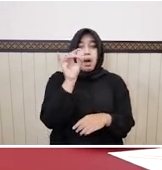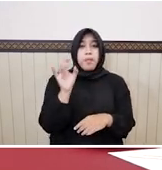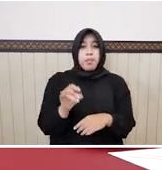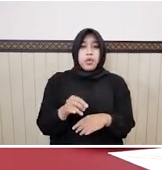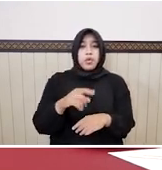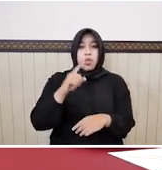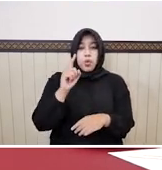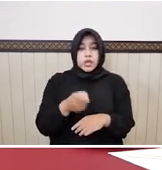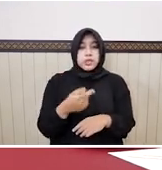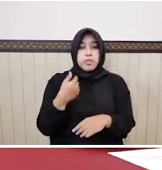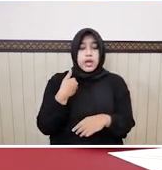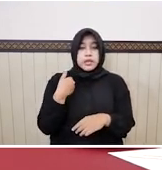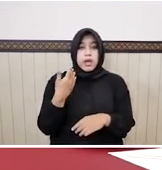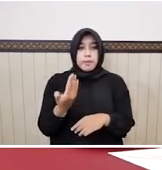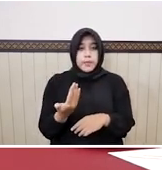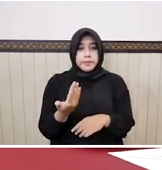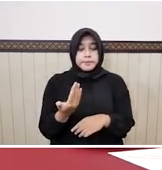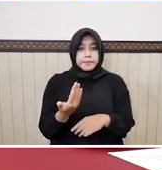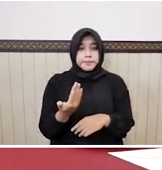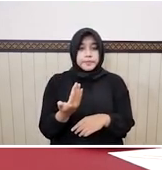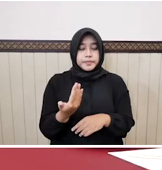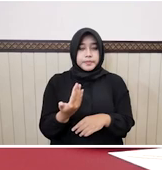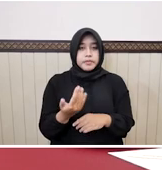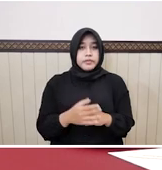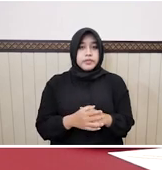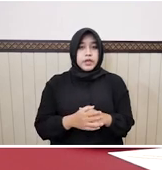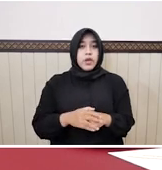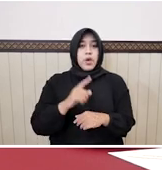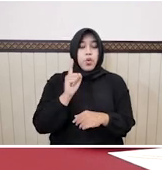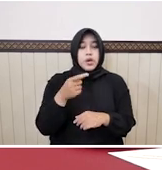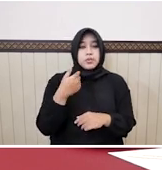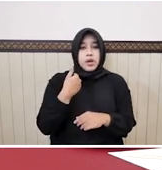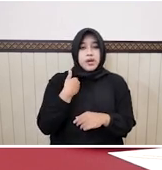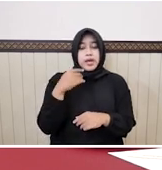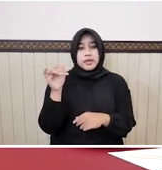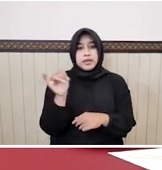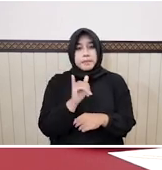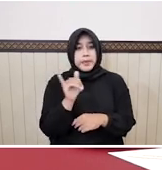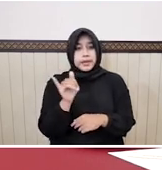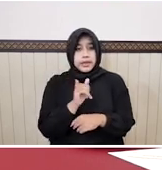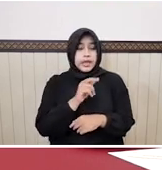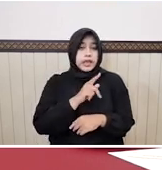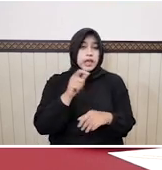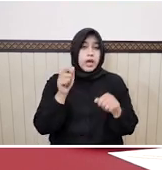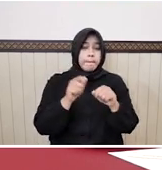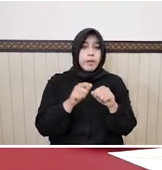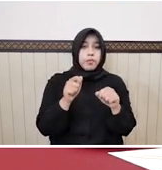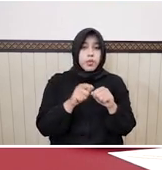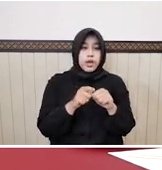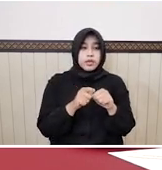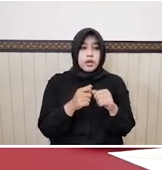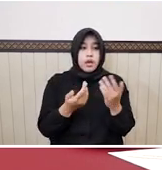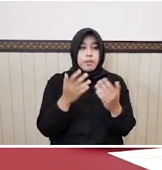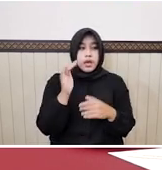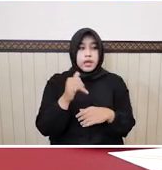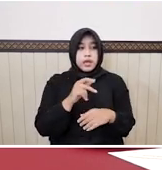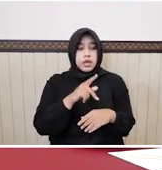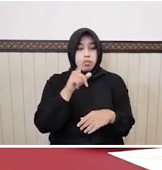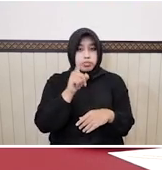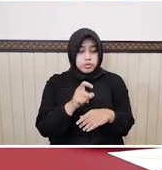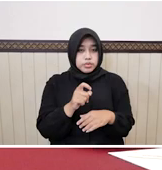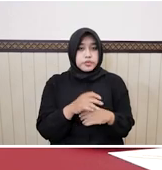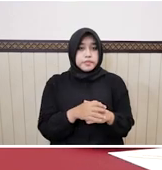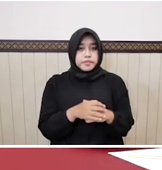harus ada istilahnya eh semacam kita membuat apa yang kita